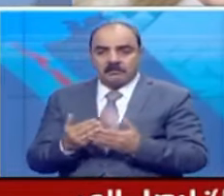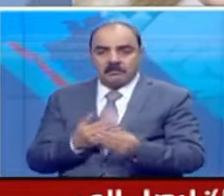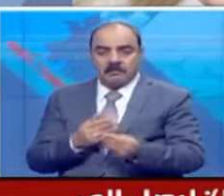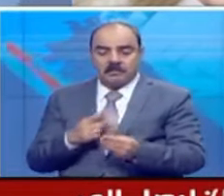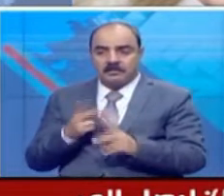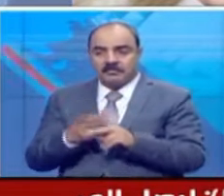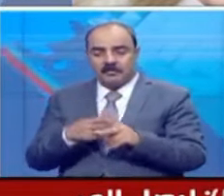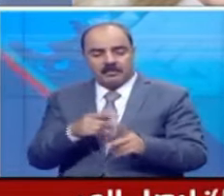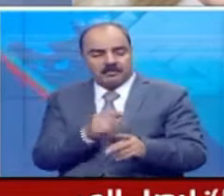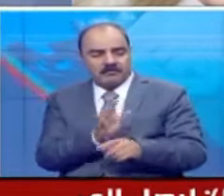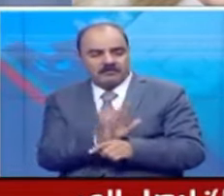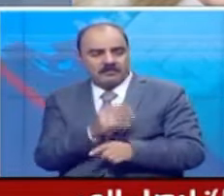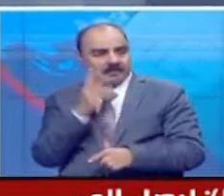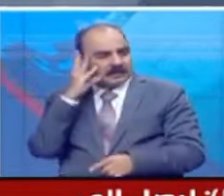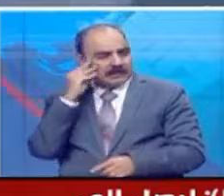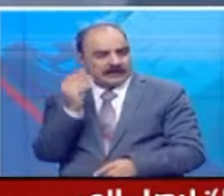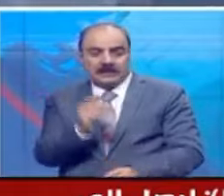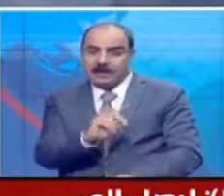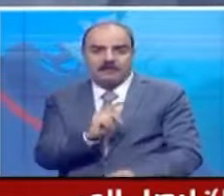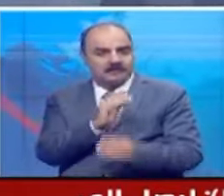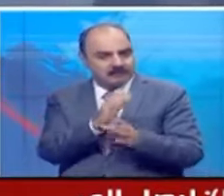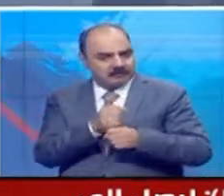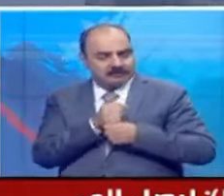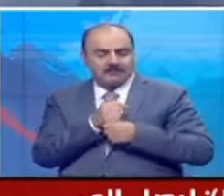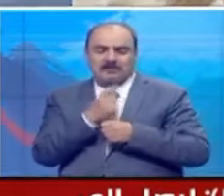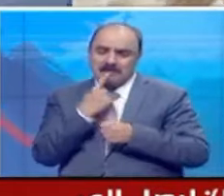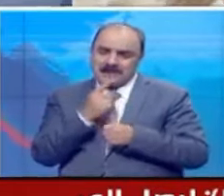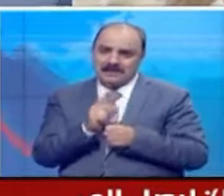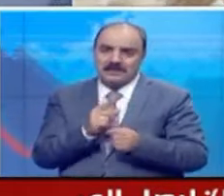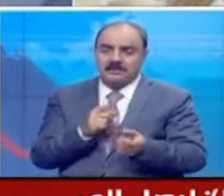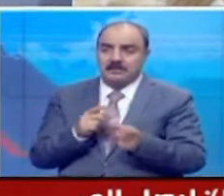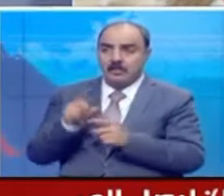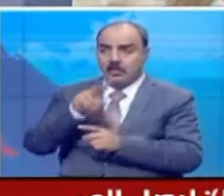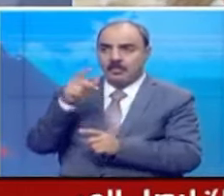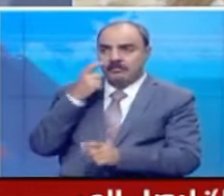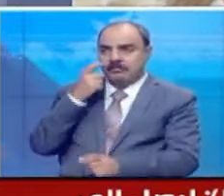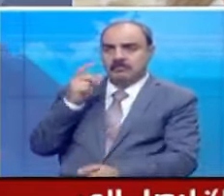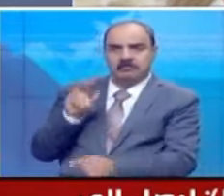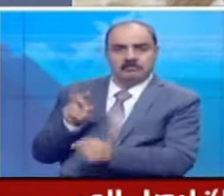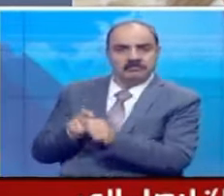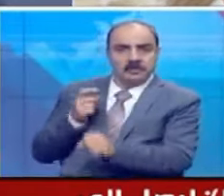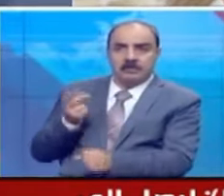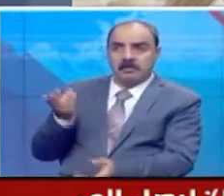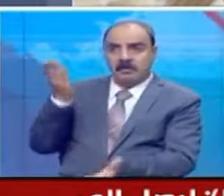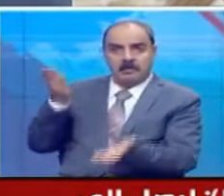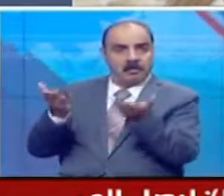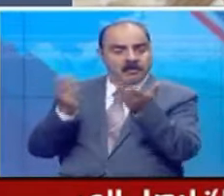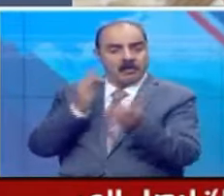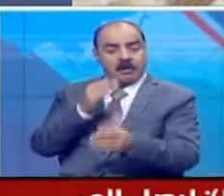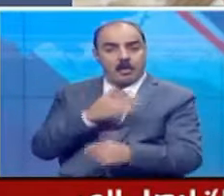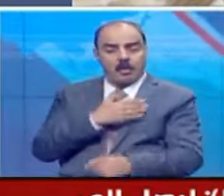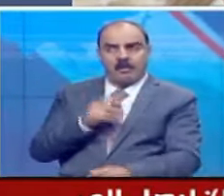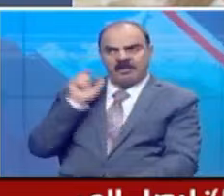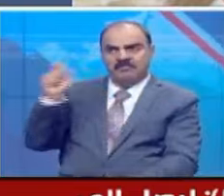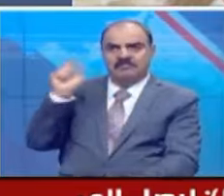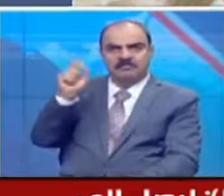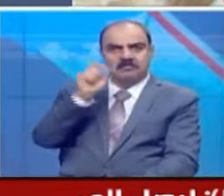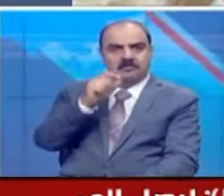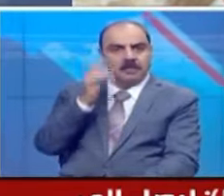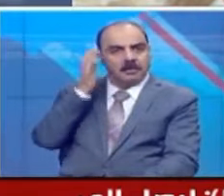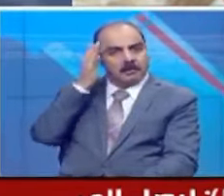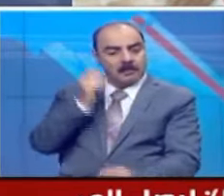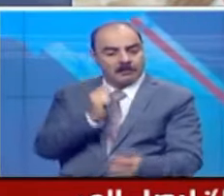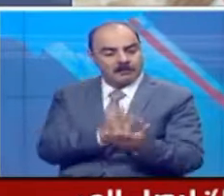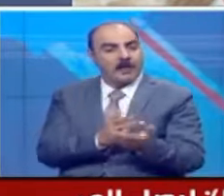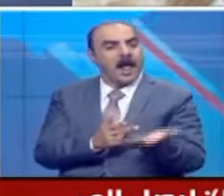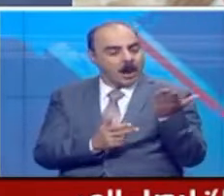بمعاناة المواطن، لكن لابد أيضا من ضبط الأسواق وضبط الأسعار. يعني ما يبقاش في حجم القرارات